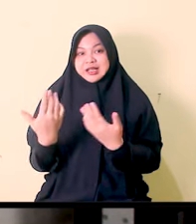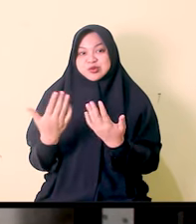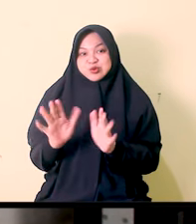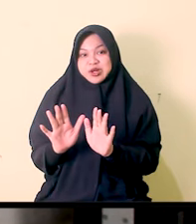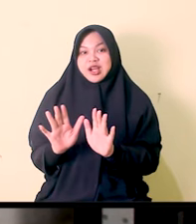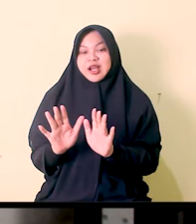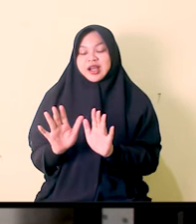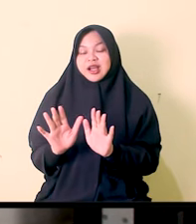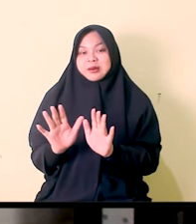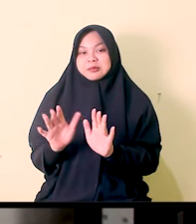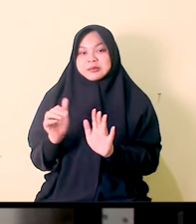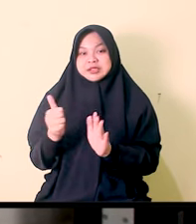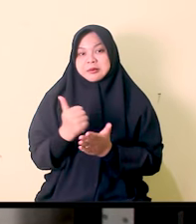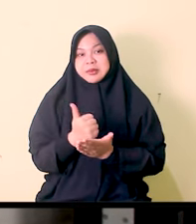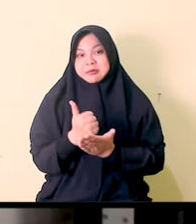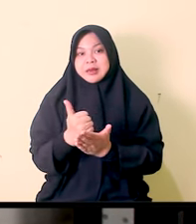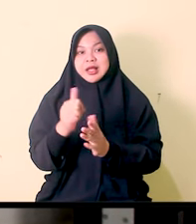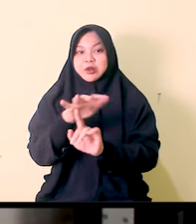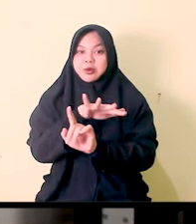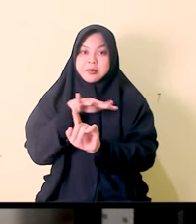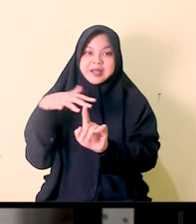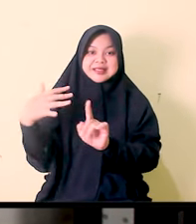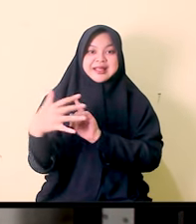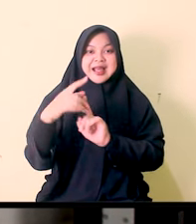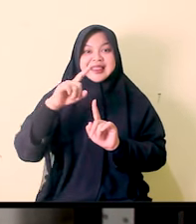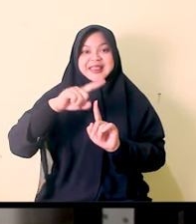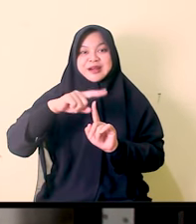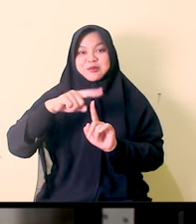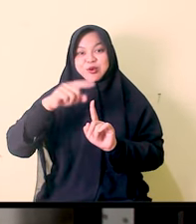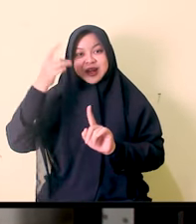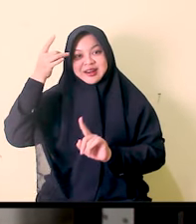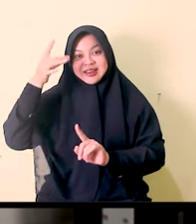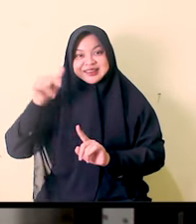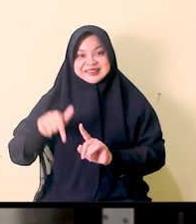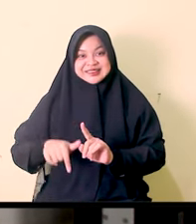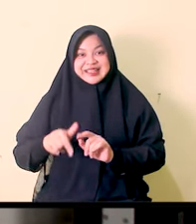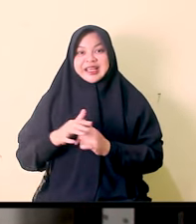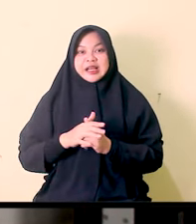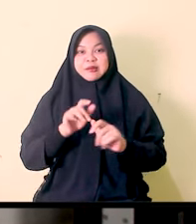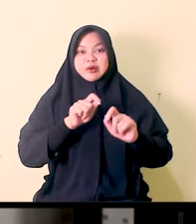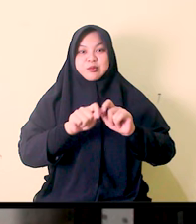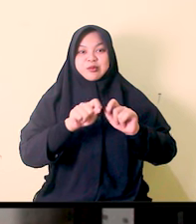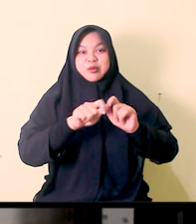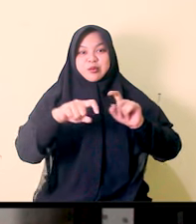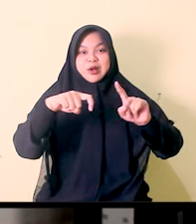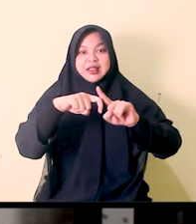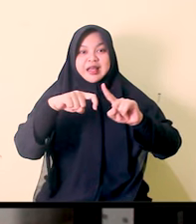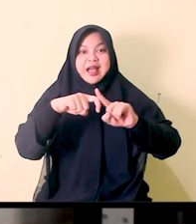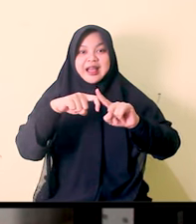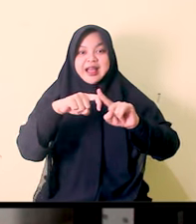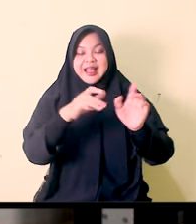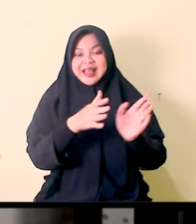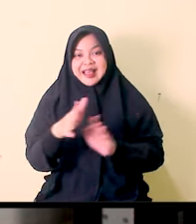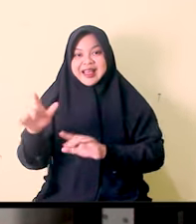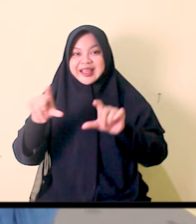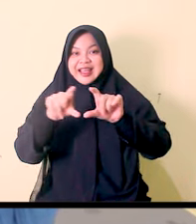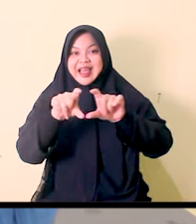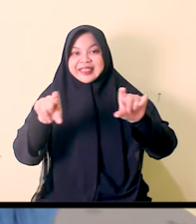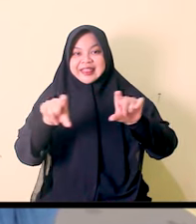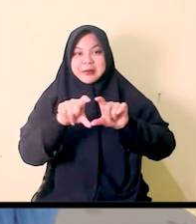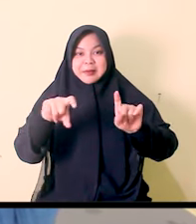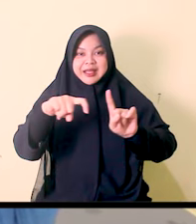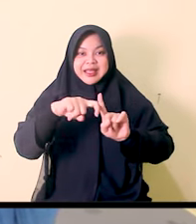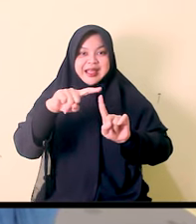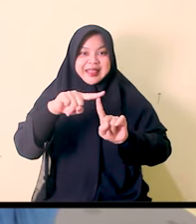membantu masyarakat teribungan seperti membuat KK KTP t Kis Oh